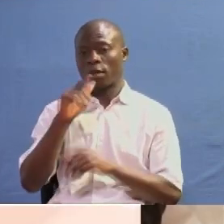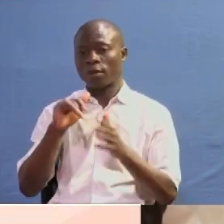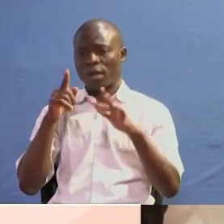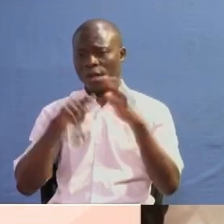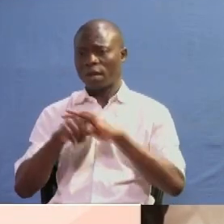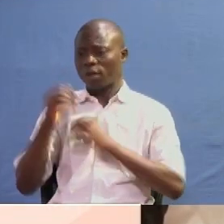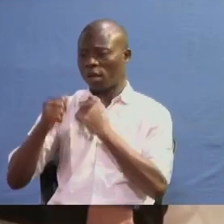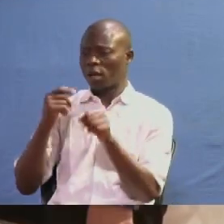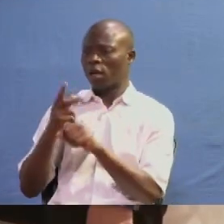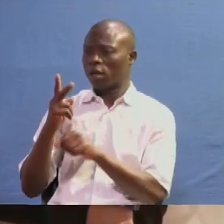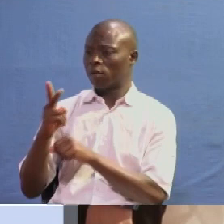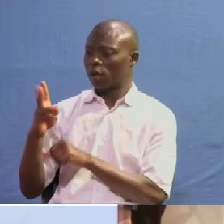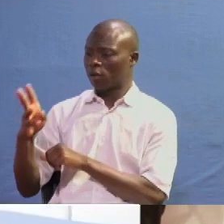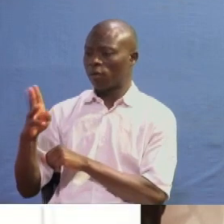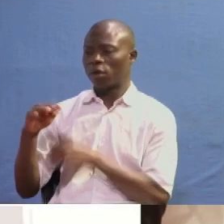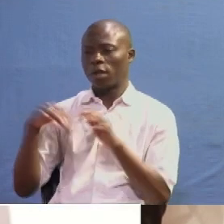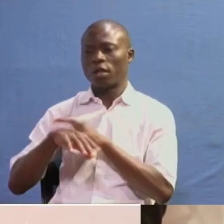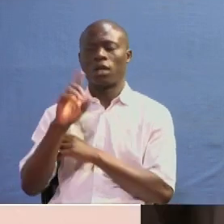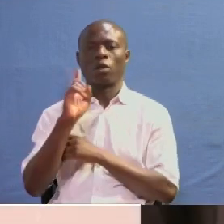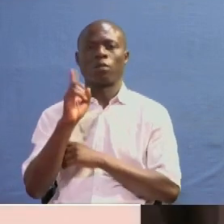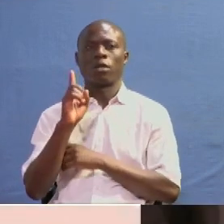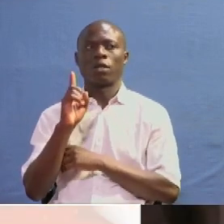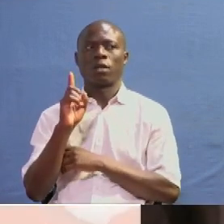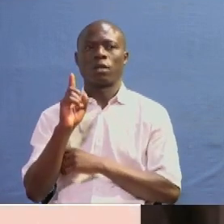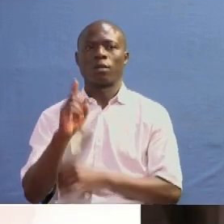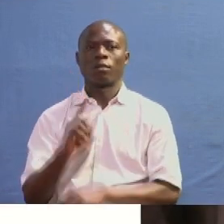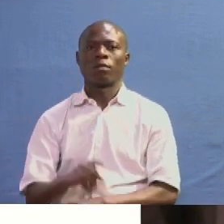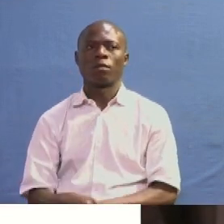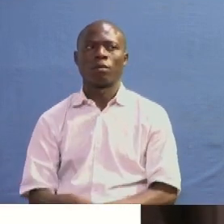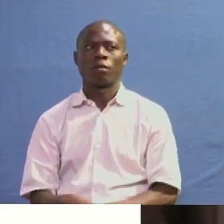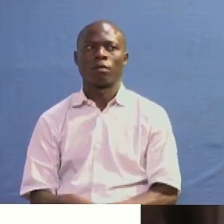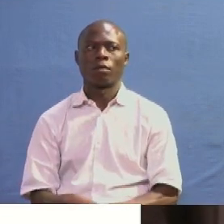wa 2024 jijini Nairobi.